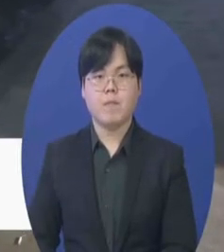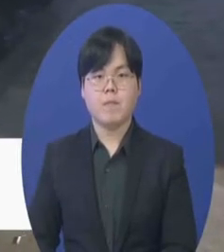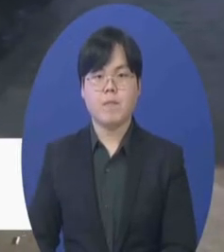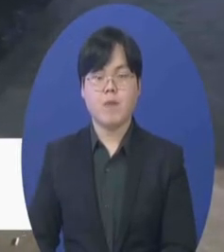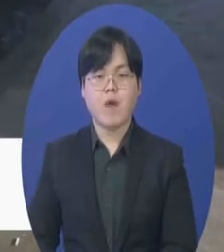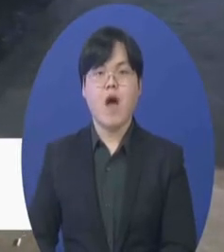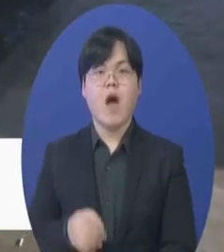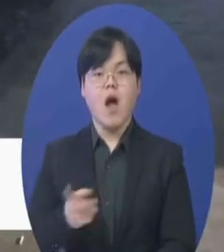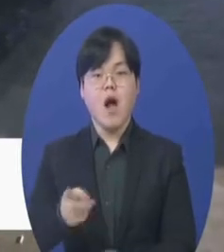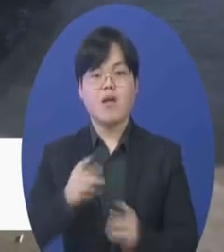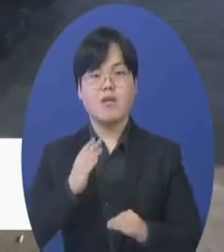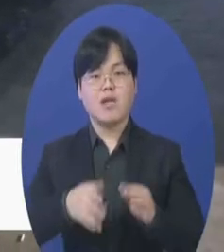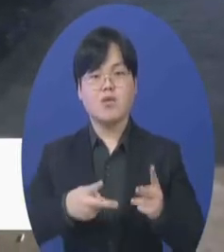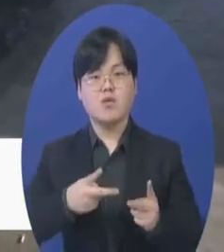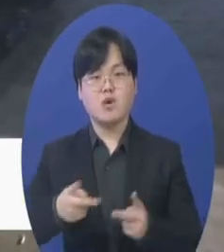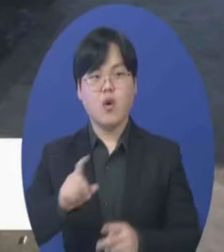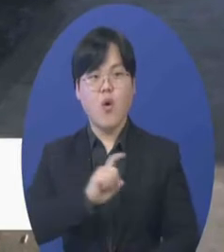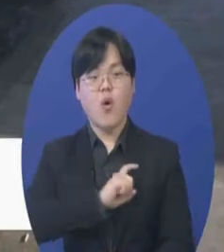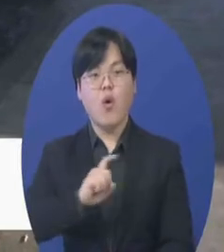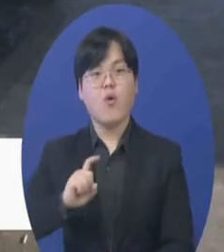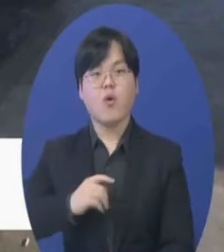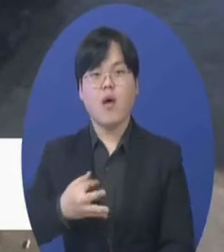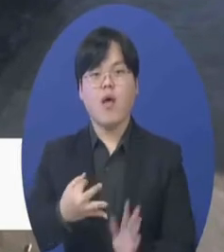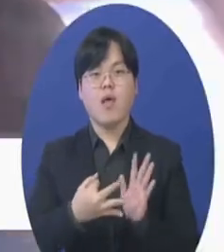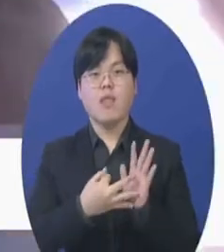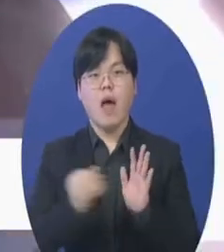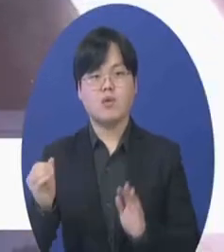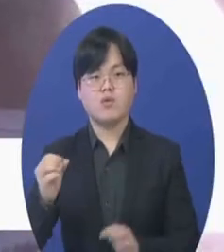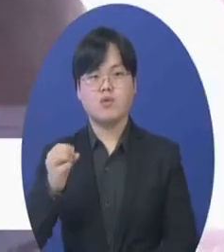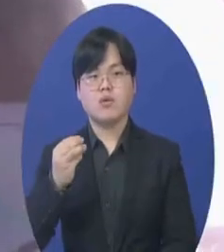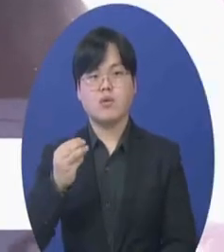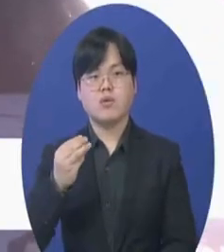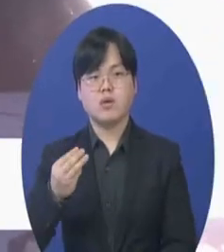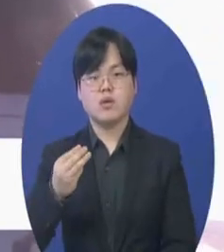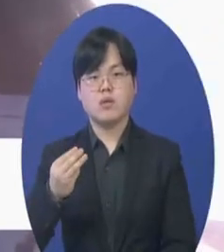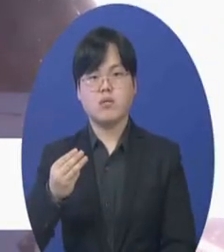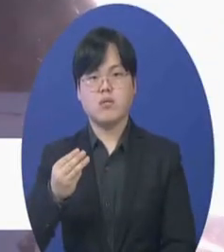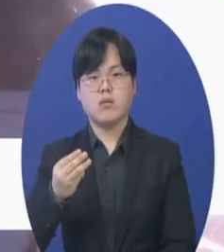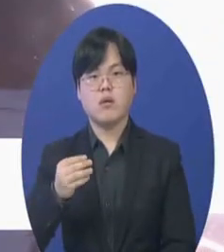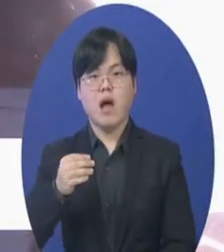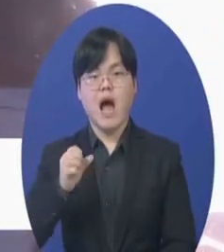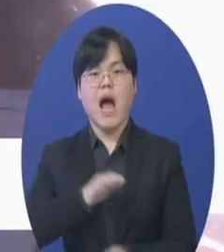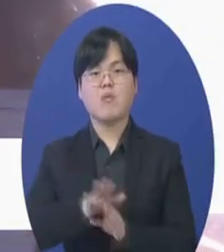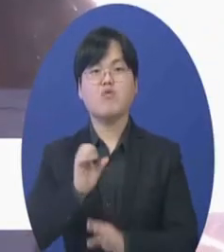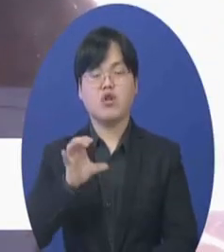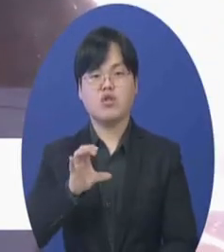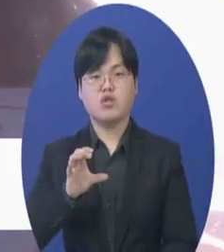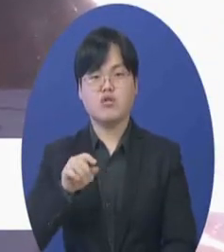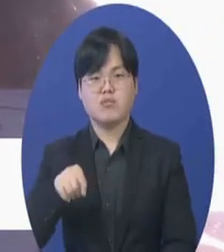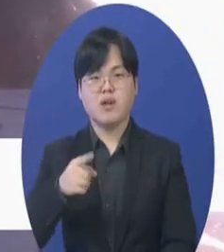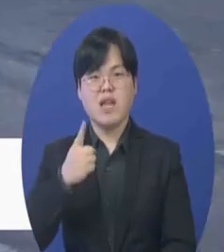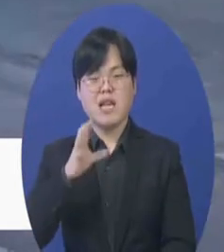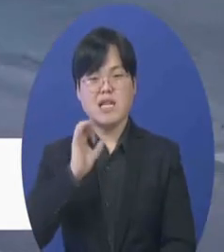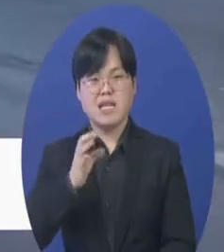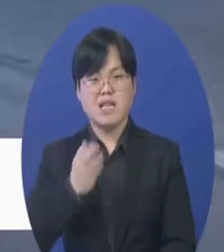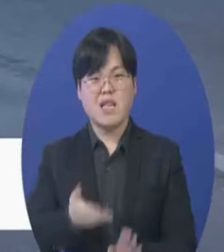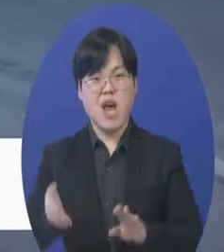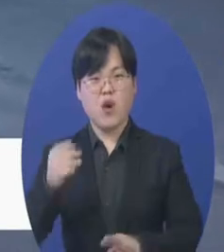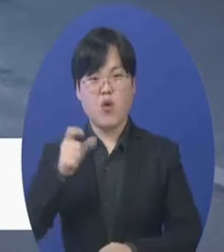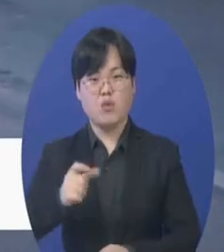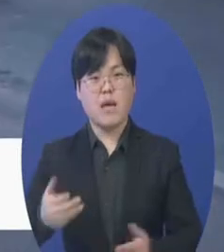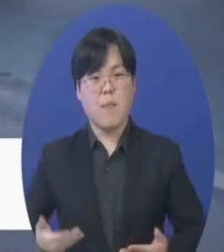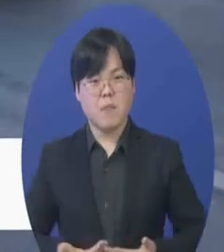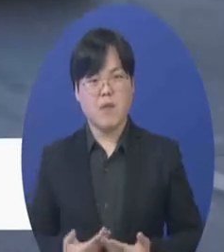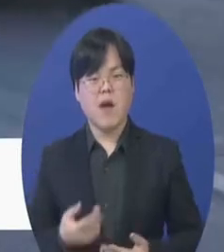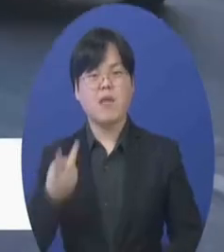Ийм үйлчлэгээ үзүүлж байгаа такси ердөө нийслэлийн хэмжээнд 800 орчим бий. Гэтэл сая гаруй хүн амтай нийслэл энэ нь хаанаач хүрэлцэхгүй учраас хувийн такси үйлчлэгийг